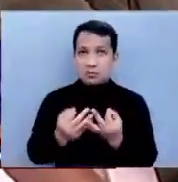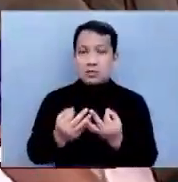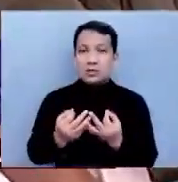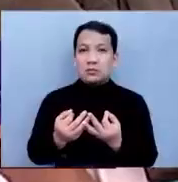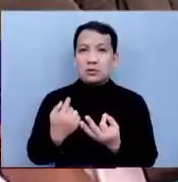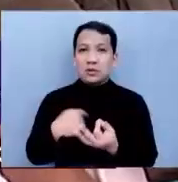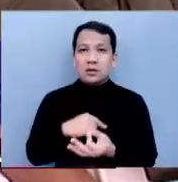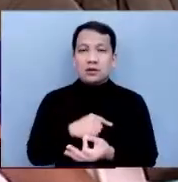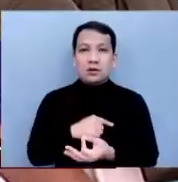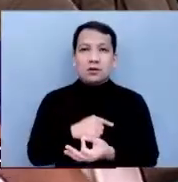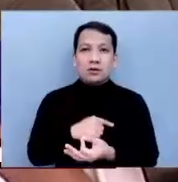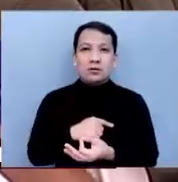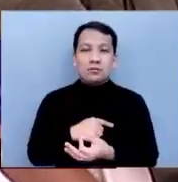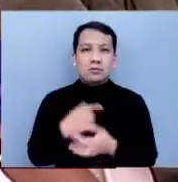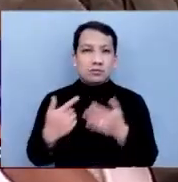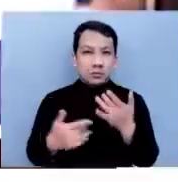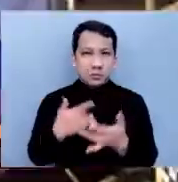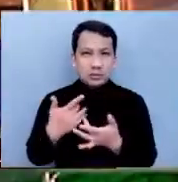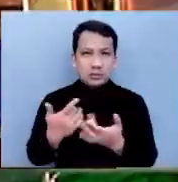maging masisigla lang po.